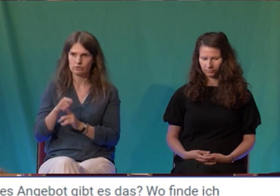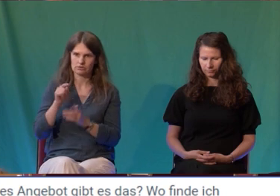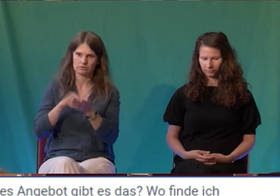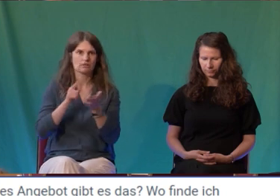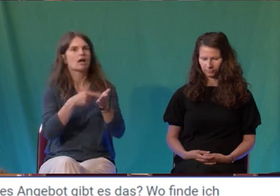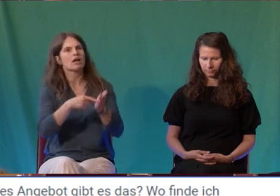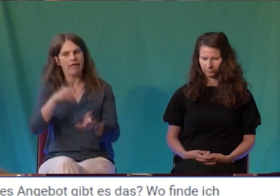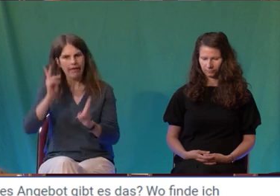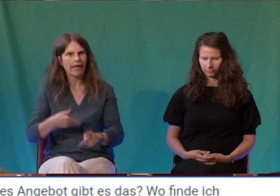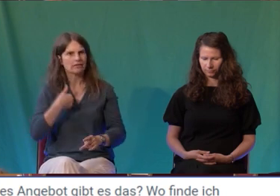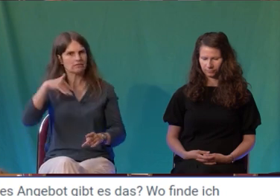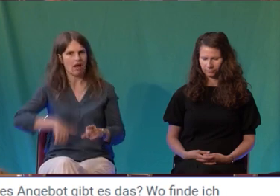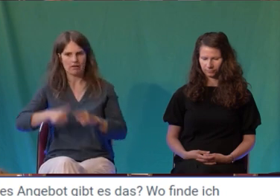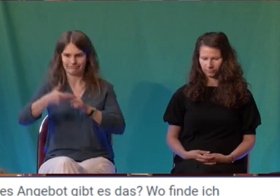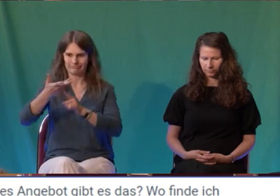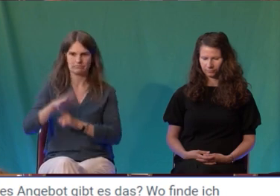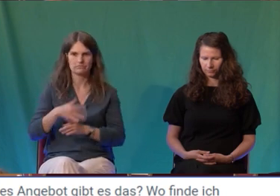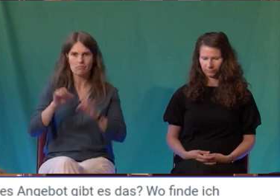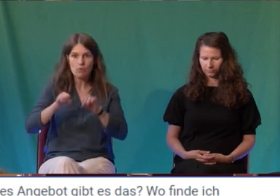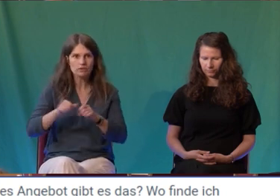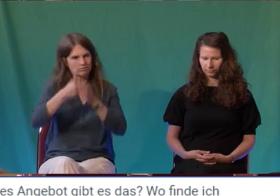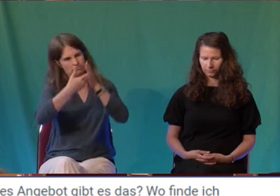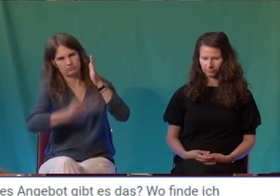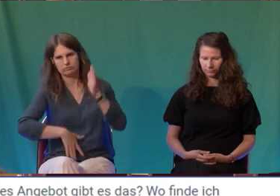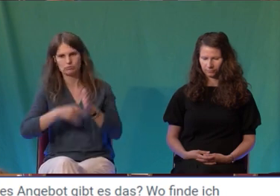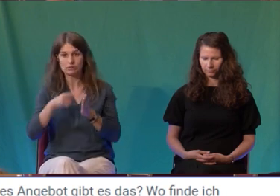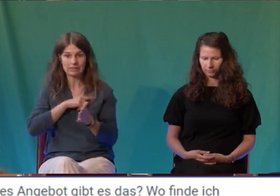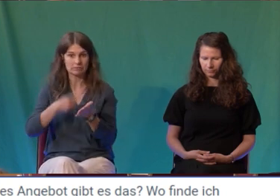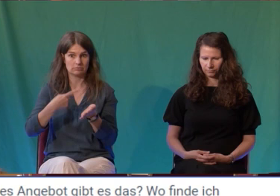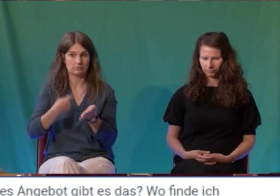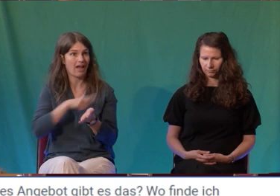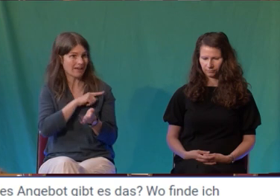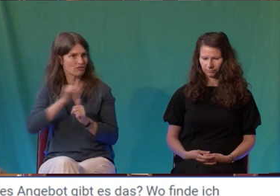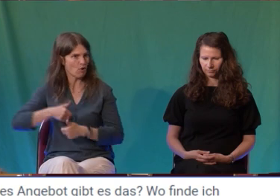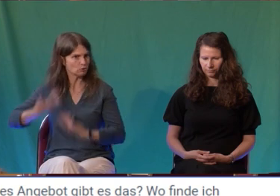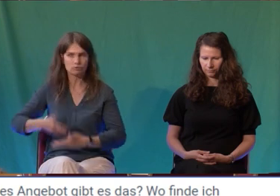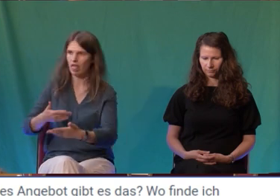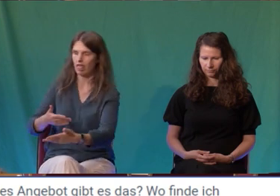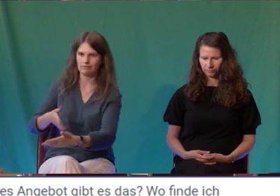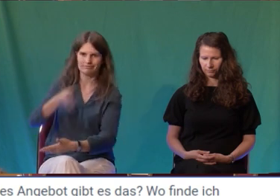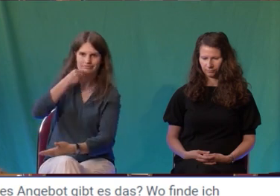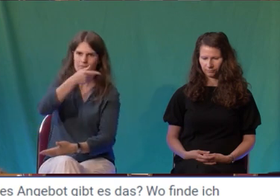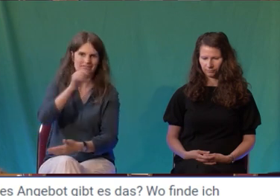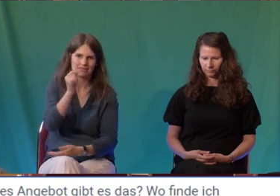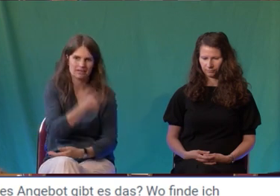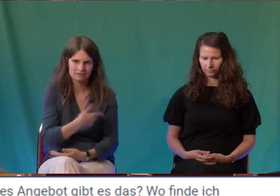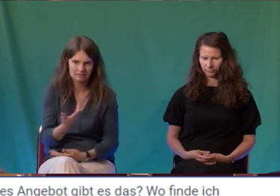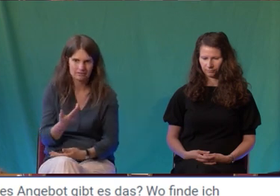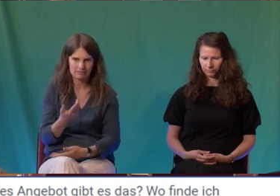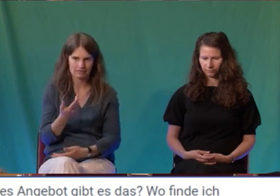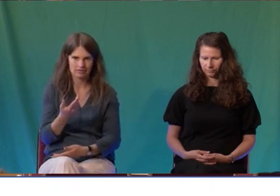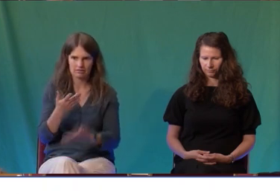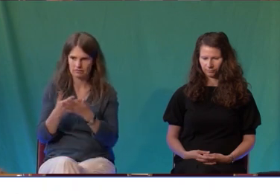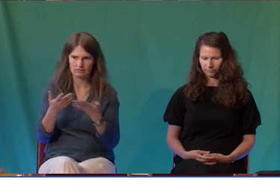welche welche Möglichkeiten es gibt und wie es vor allen Dingen eigentlich idealerweise aussehen sollte um dann auch sagen zu können Moment also